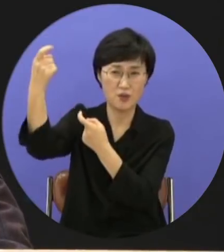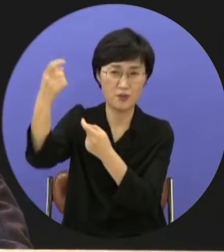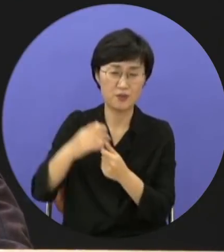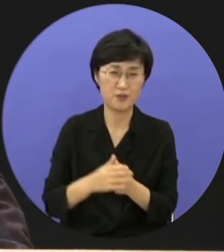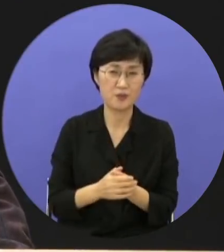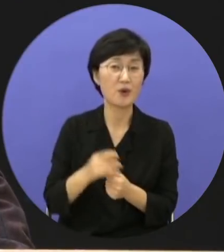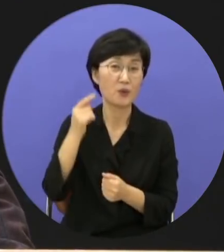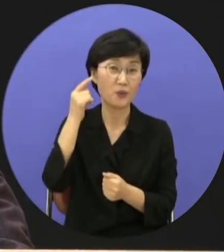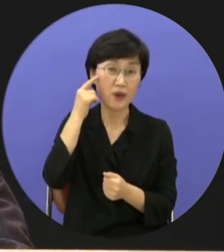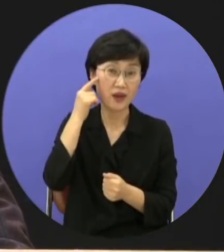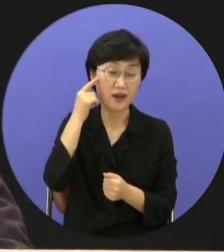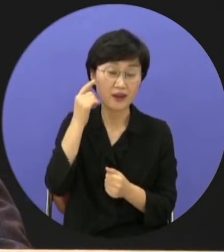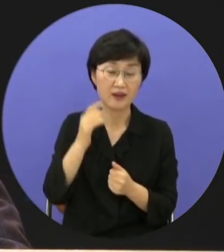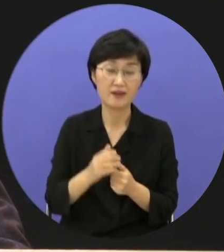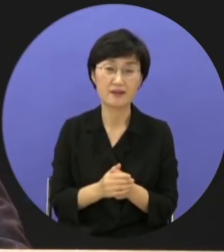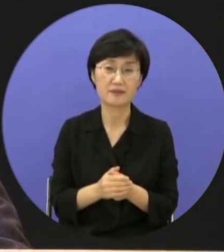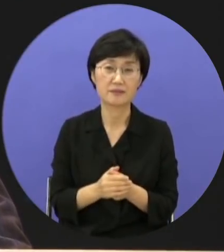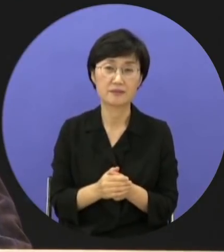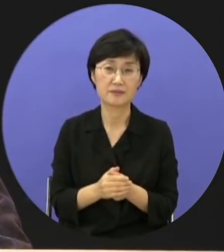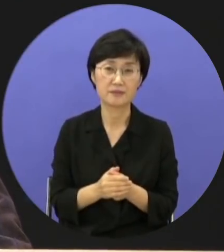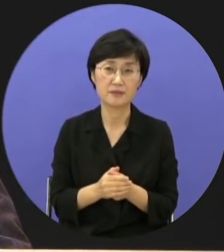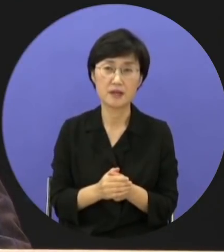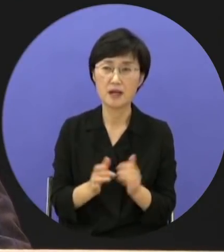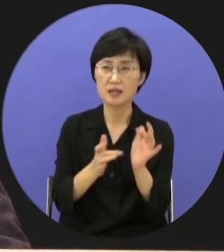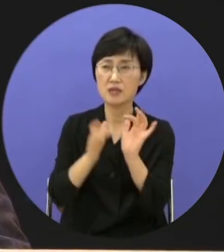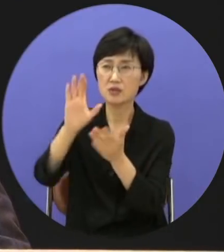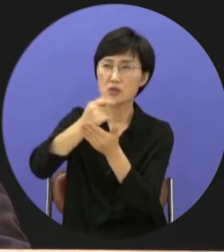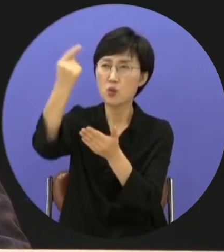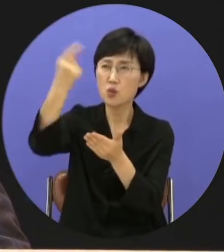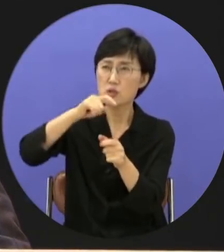그런지 아십니까? Do you know why? 이게 배경이 되니까요.